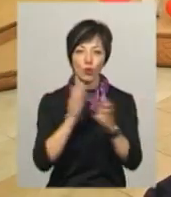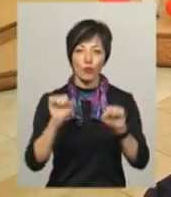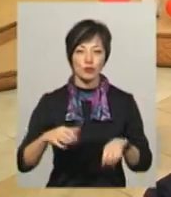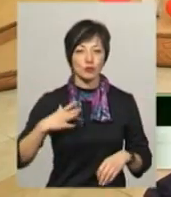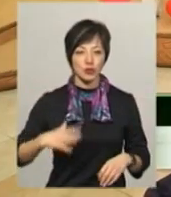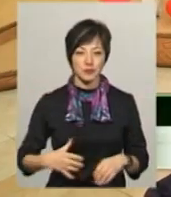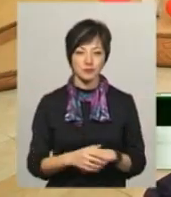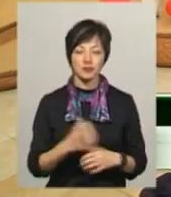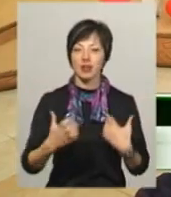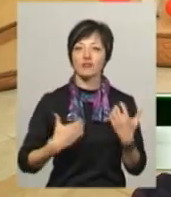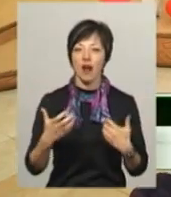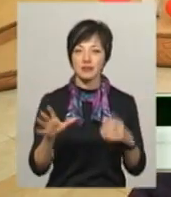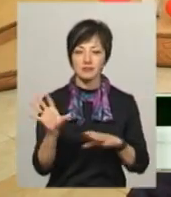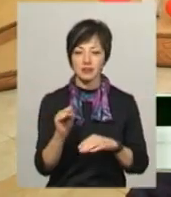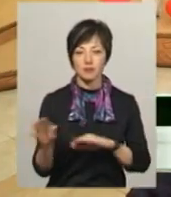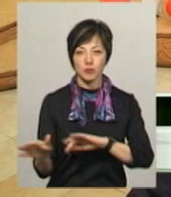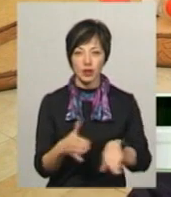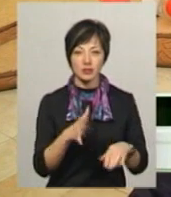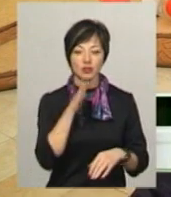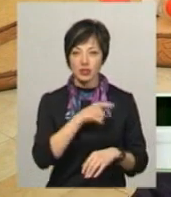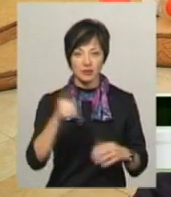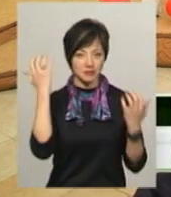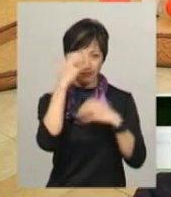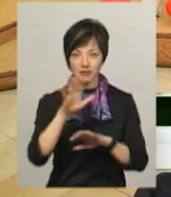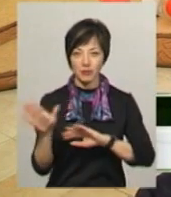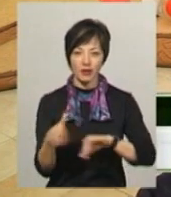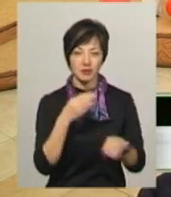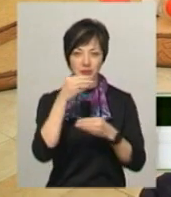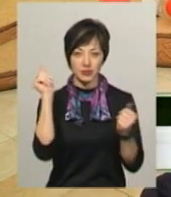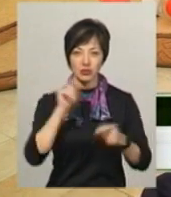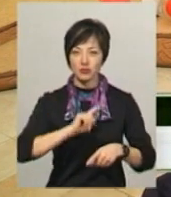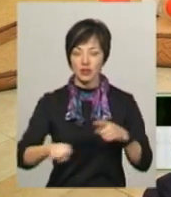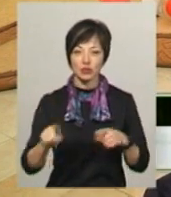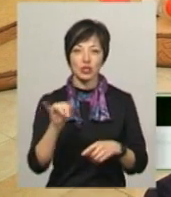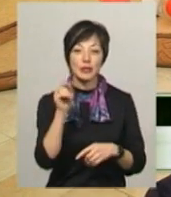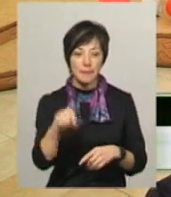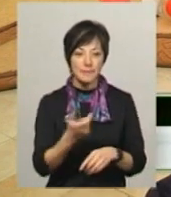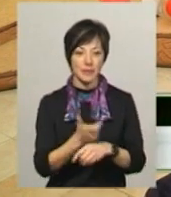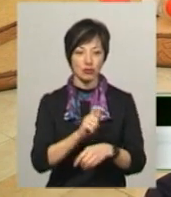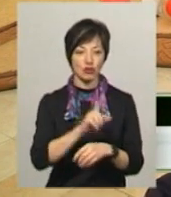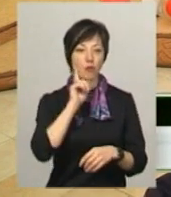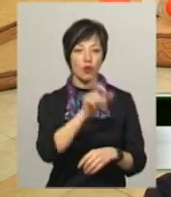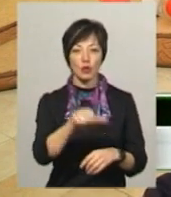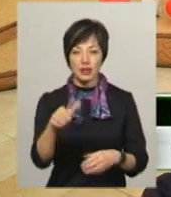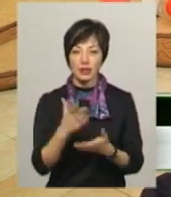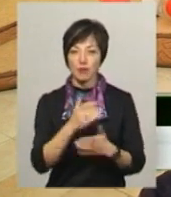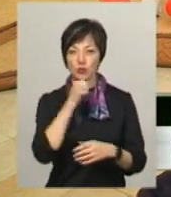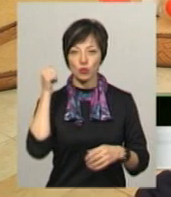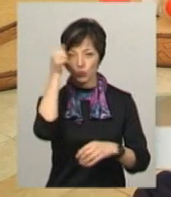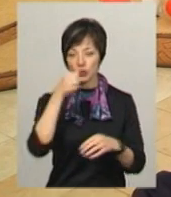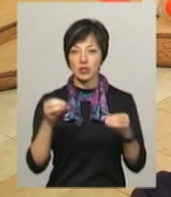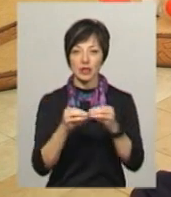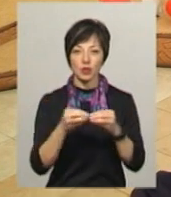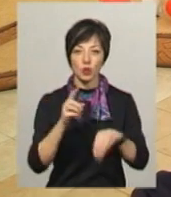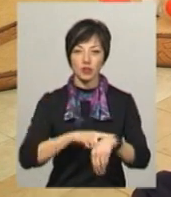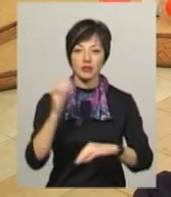І доволі жваво це все проходить, навіть час і не замітає. Він так пролітає швидко, що навіть. І тим більше, що дійсно молодята є. У нас минулому році до 10